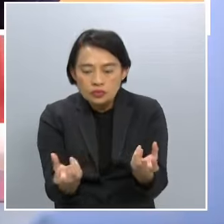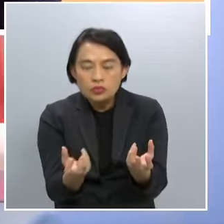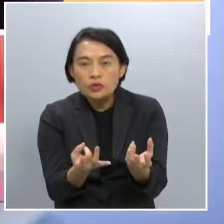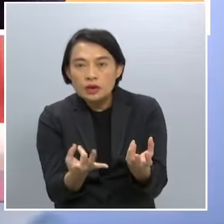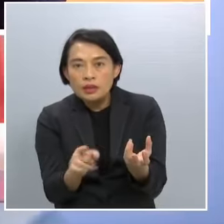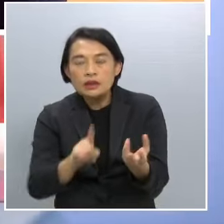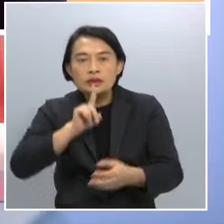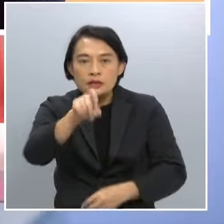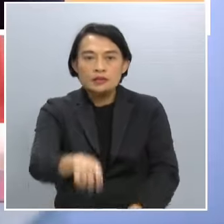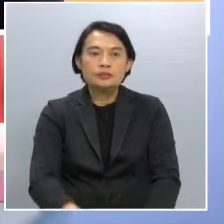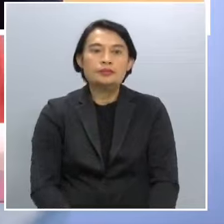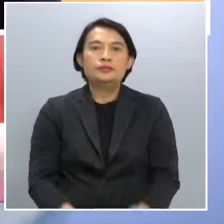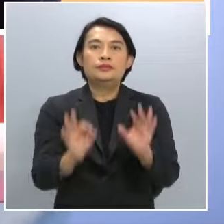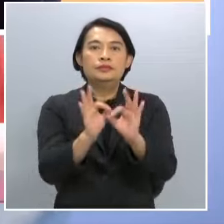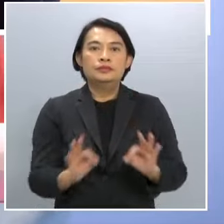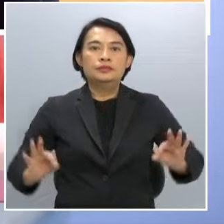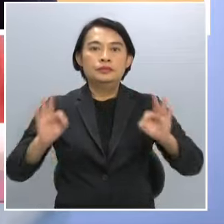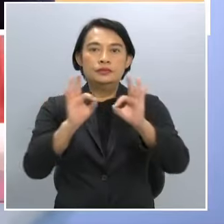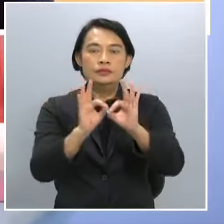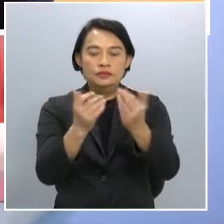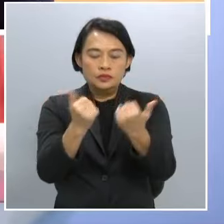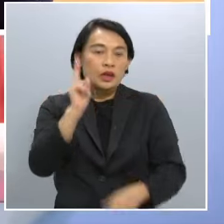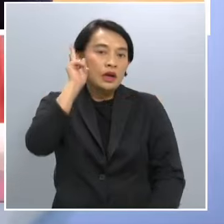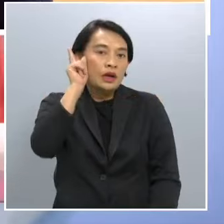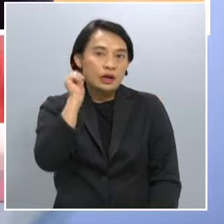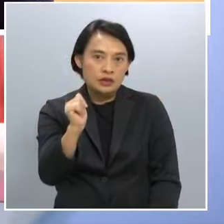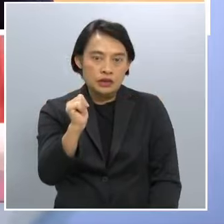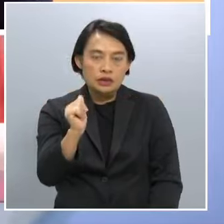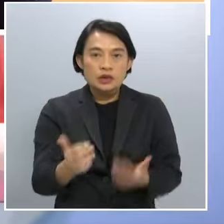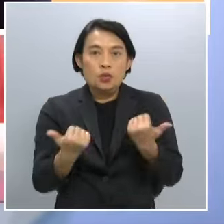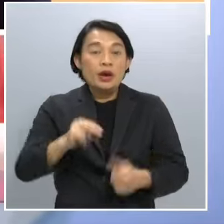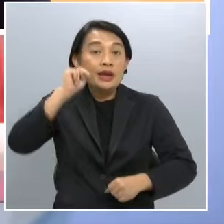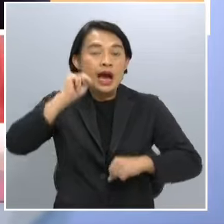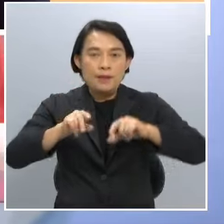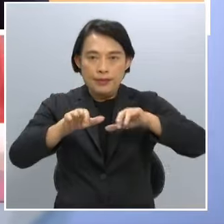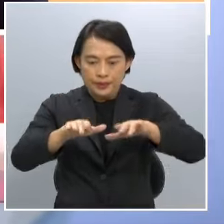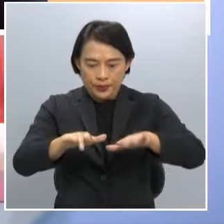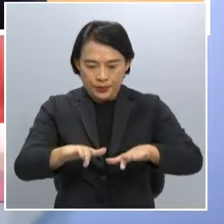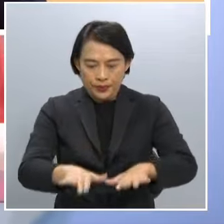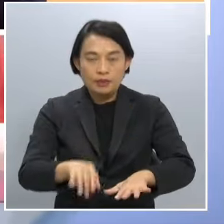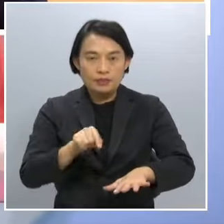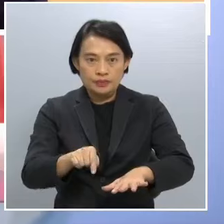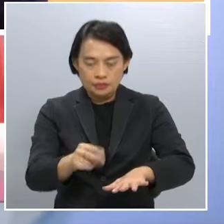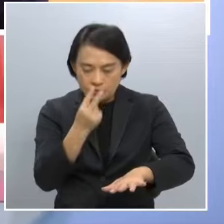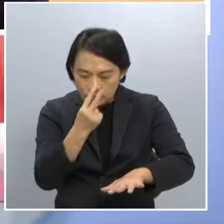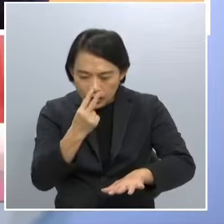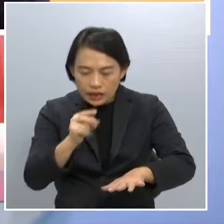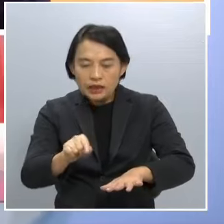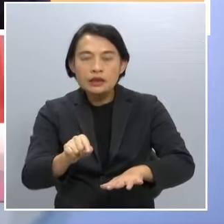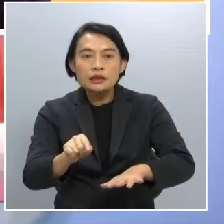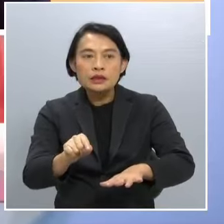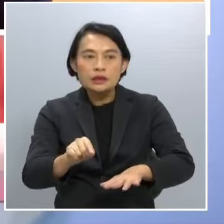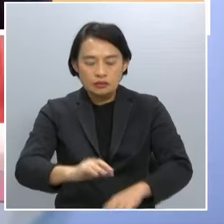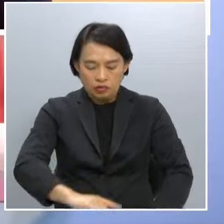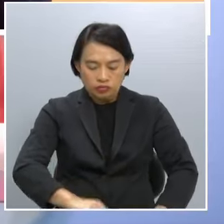ตอนนี้ที่จำเป็นนะครับถึงมีข่าวดีว่าระดับน้ำเนี่ยจะลดลงแต่ จะเห็นว่าบางพื้นที่เนี่ยก็ประมาณอก